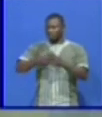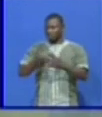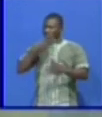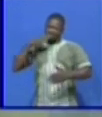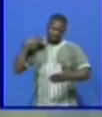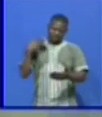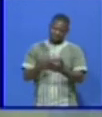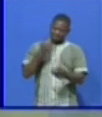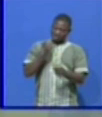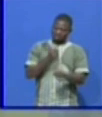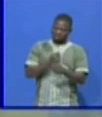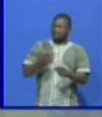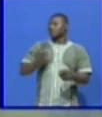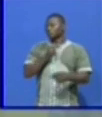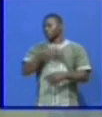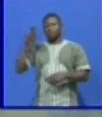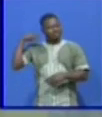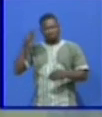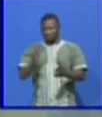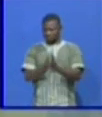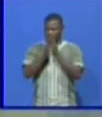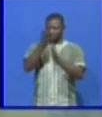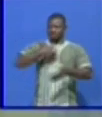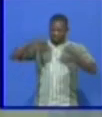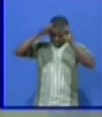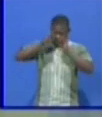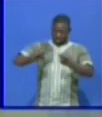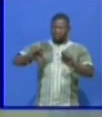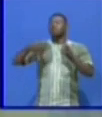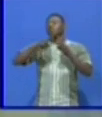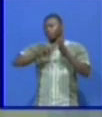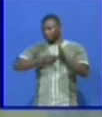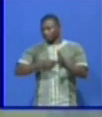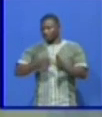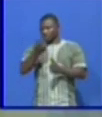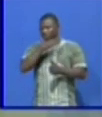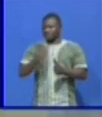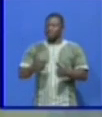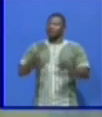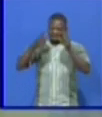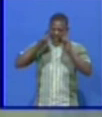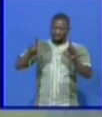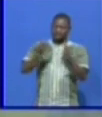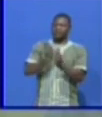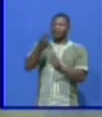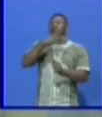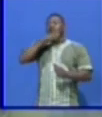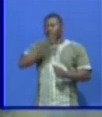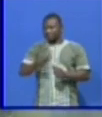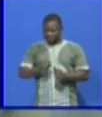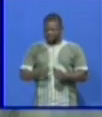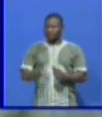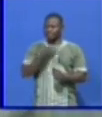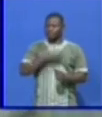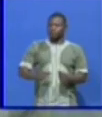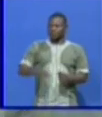histoire. Nous recommandons au chef de l'État de reprendre langue avec les leaders déchus du régime Compaoré sans